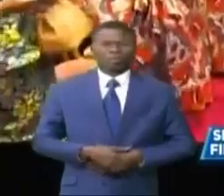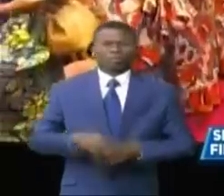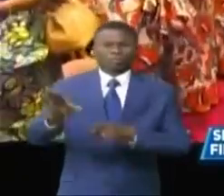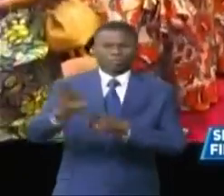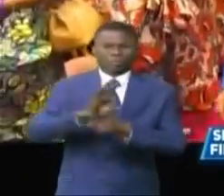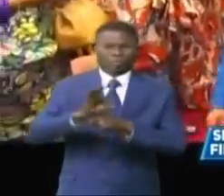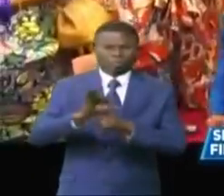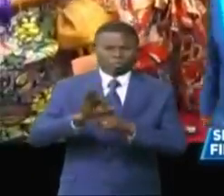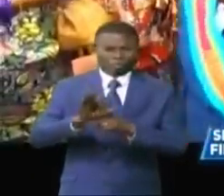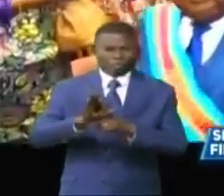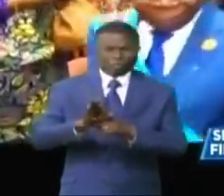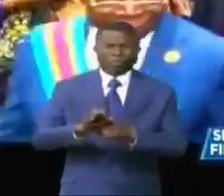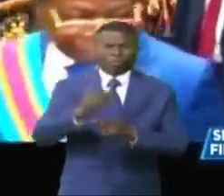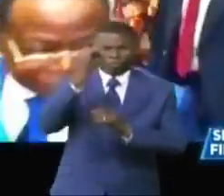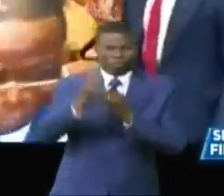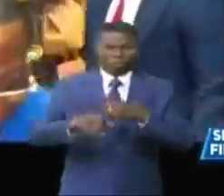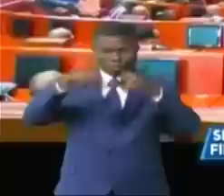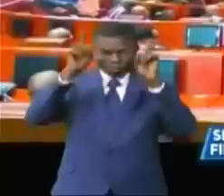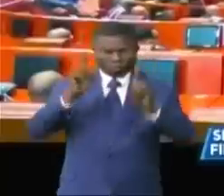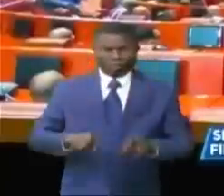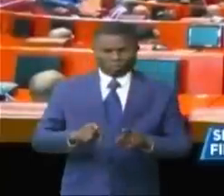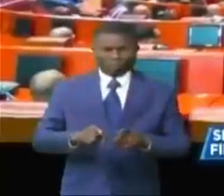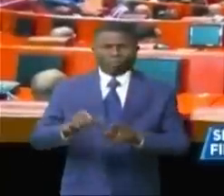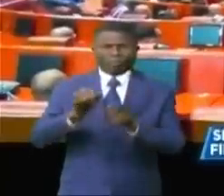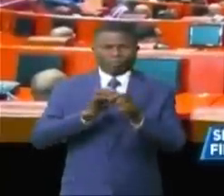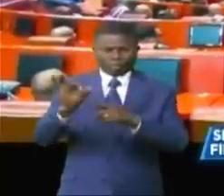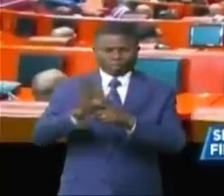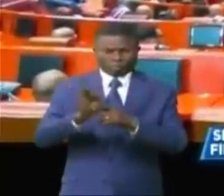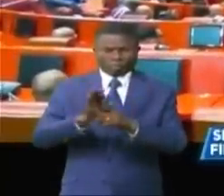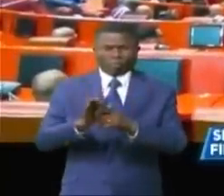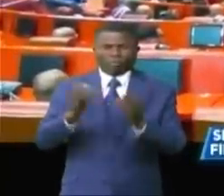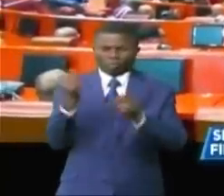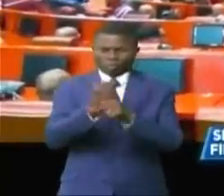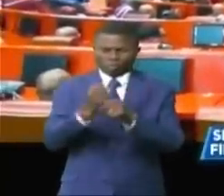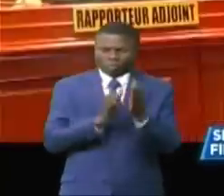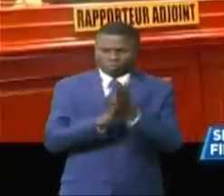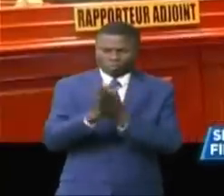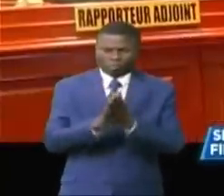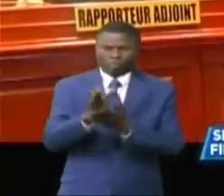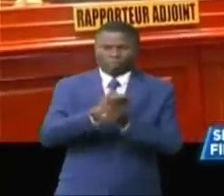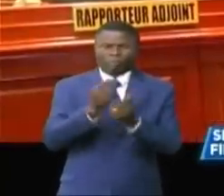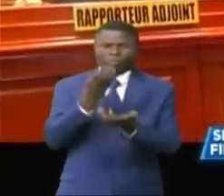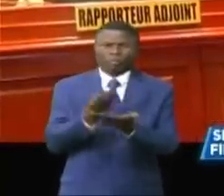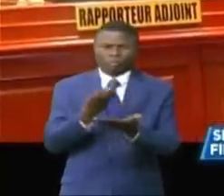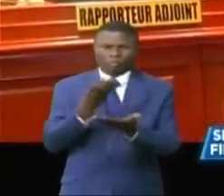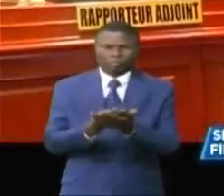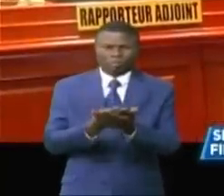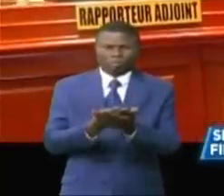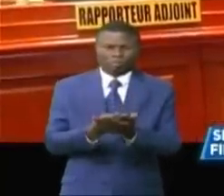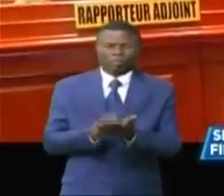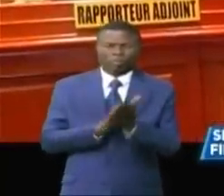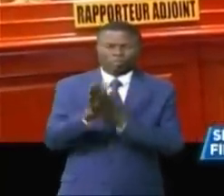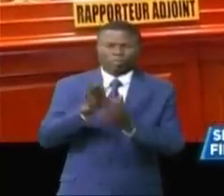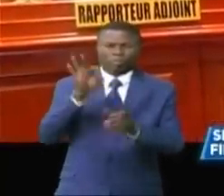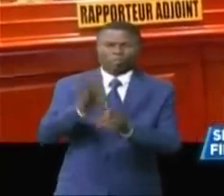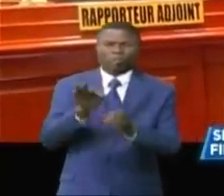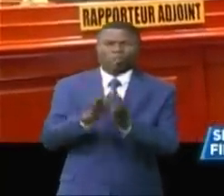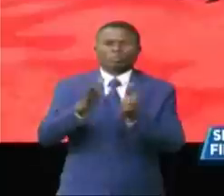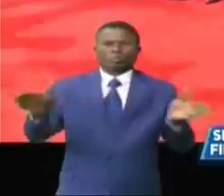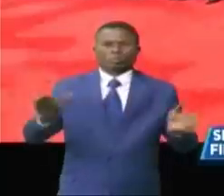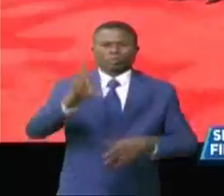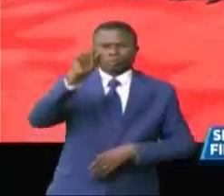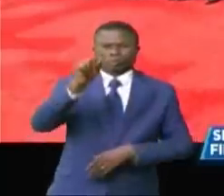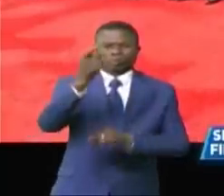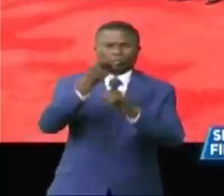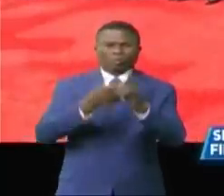cette législature. Une session essentiellement budgétaire qui sera aussi ponctuée par les élections générales du